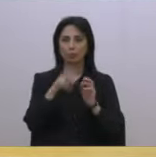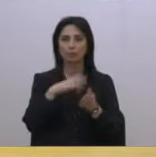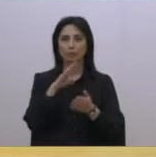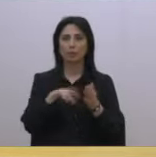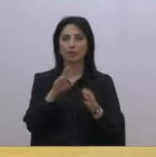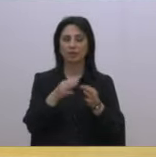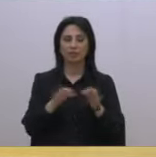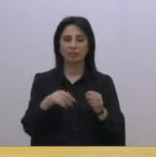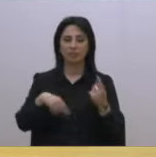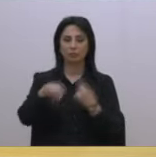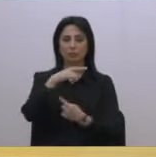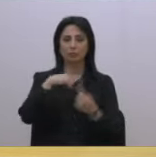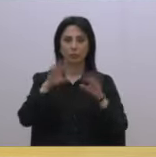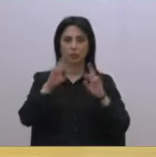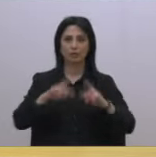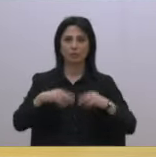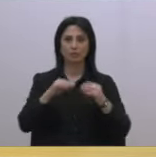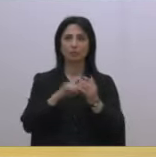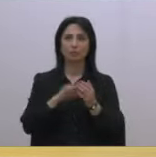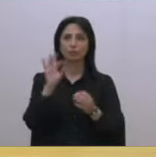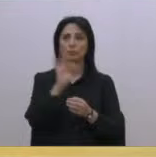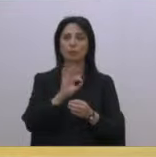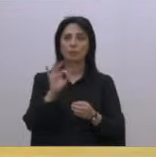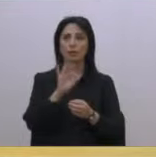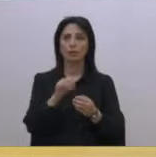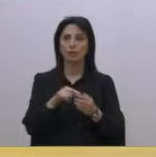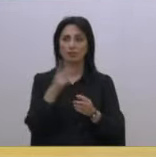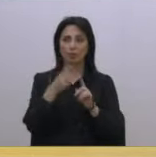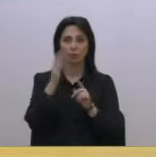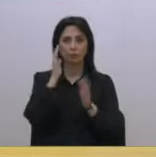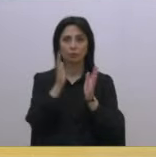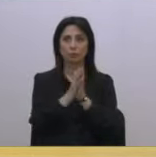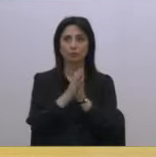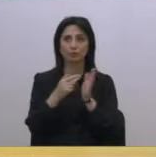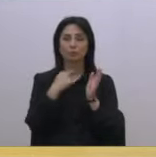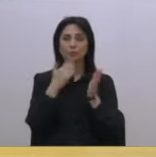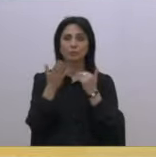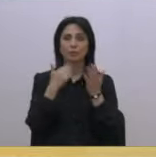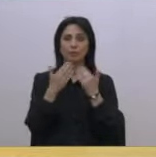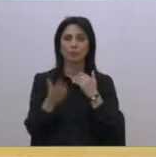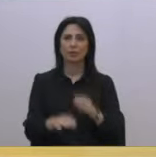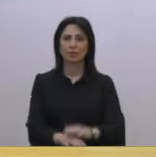და თავისუფალი მიმოქცევის კოდექსში ცვლილების შეტანის შესახებ მეორე მოსმენით თქო ჩართოთ კენჭისხრის რეჟიმი.